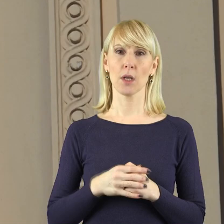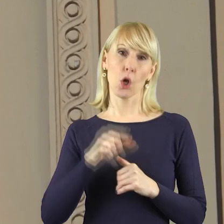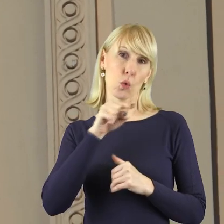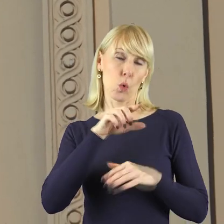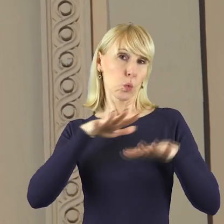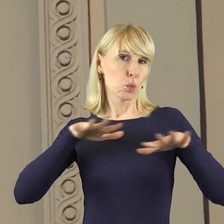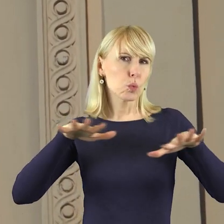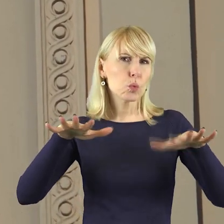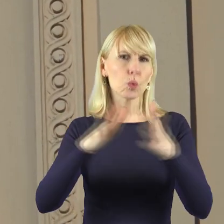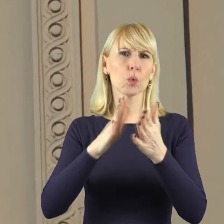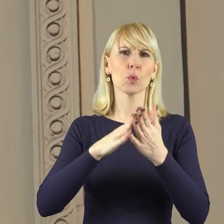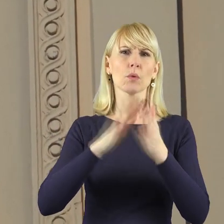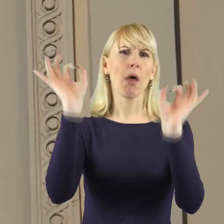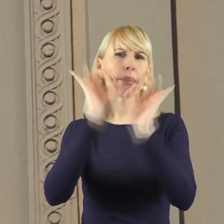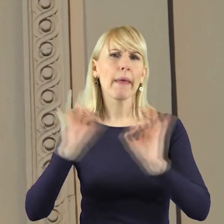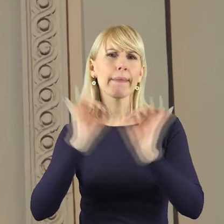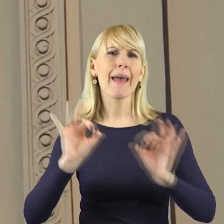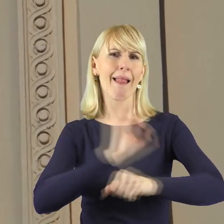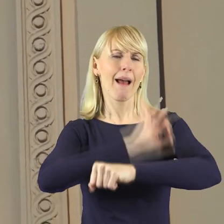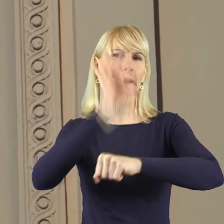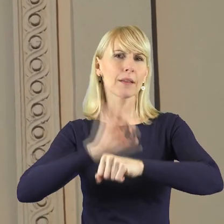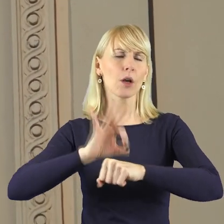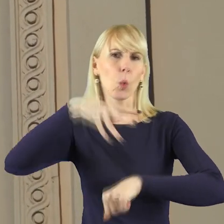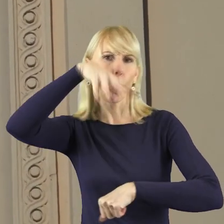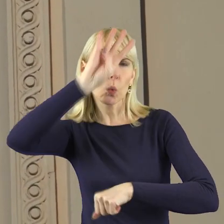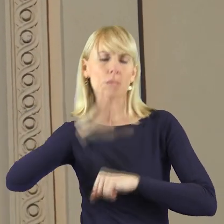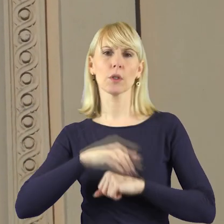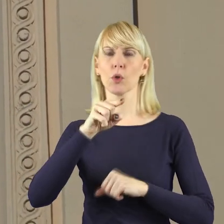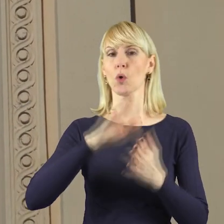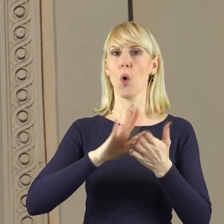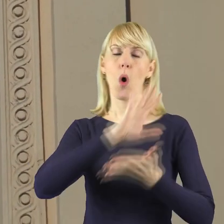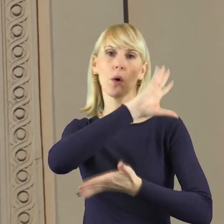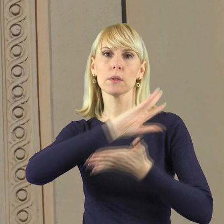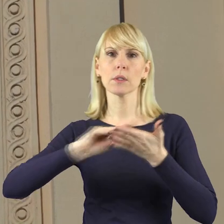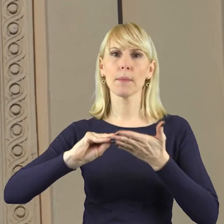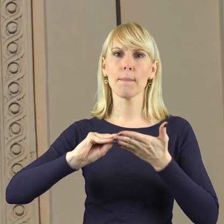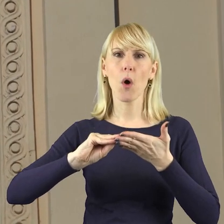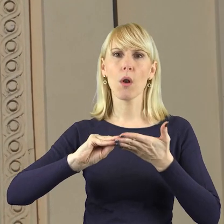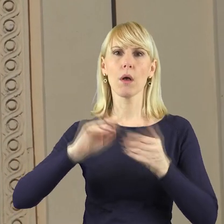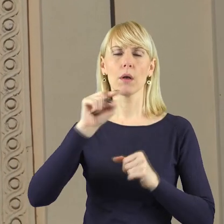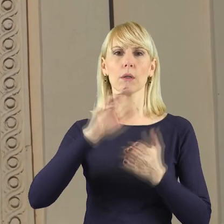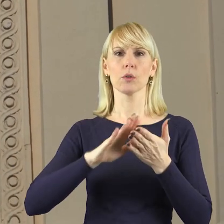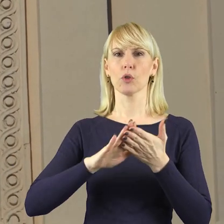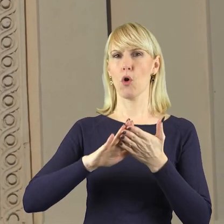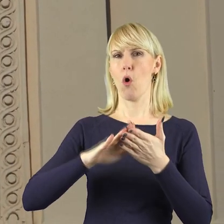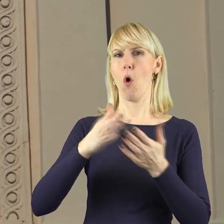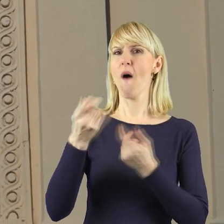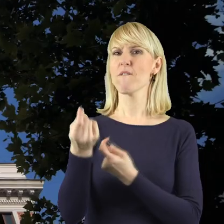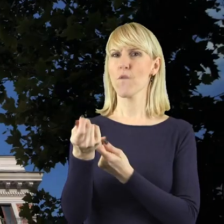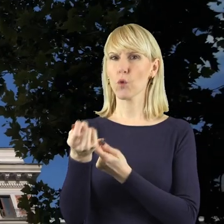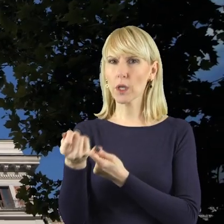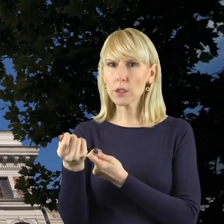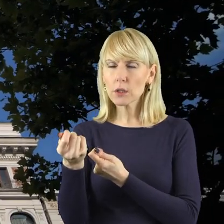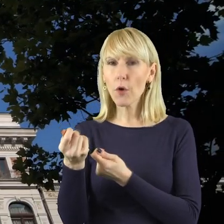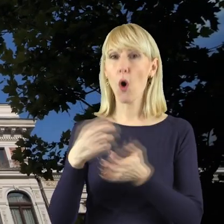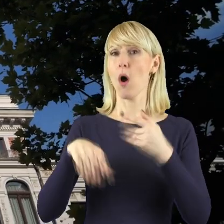Wiele spośród łódzkich detali architektonicznych operuje symboliką związaną ze strategiczną dla miasta branżą włókienniczą